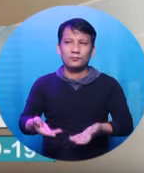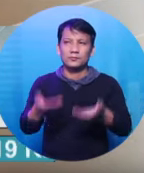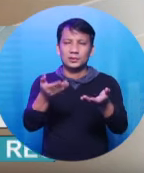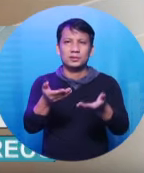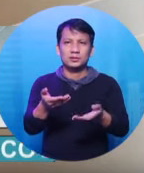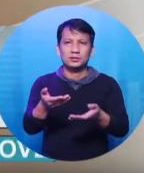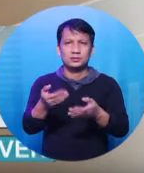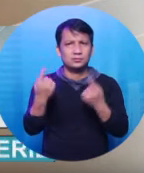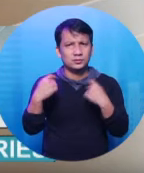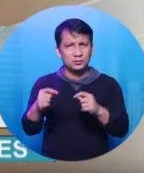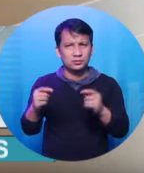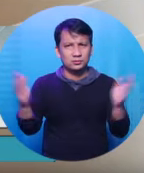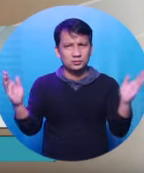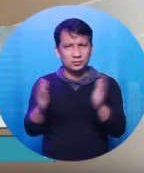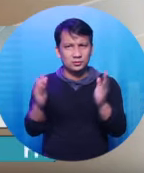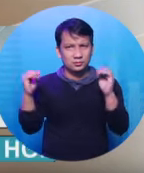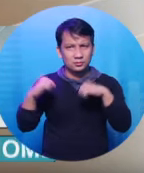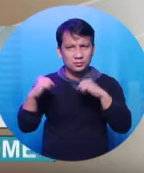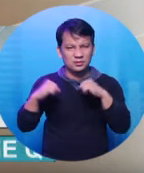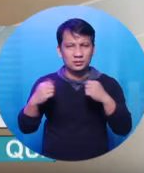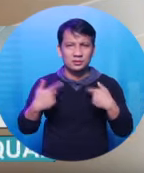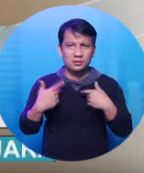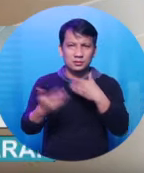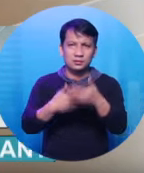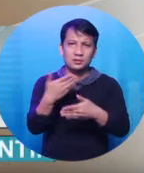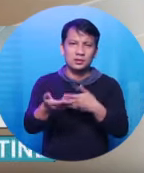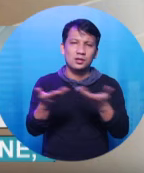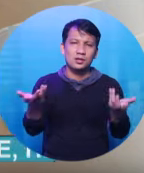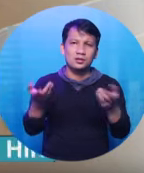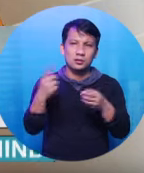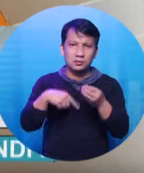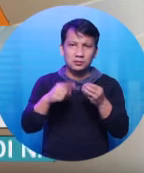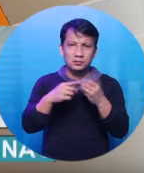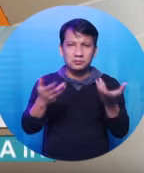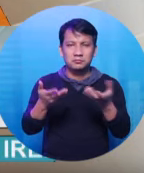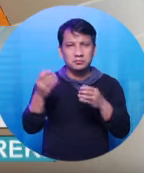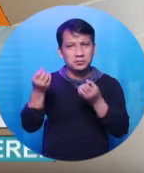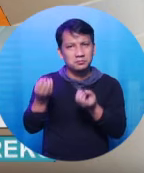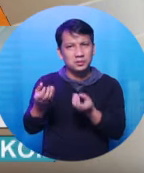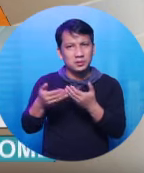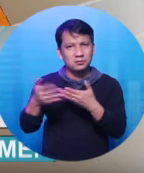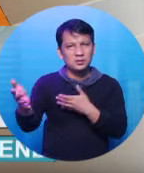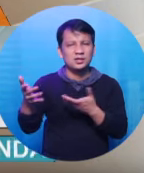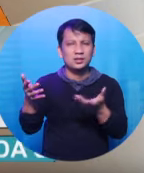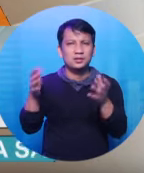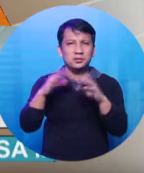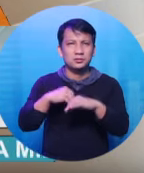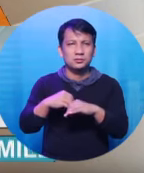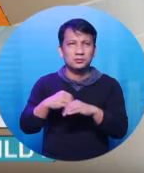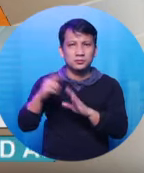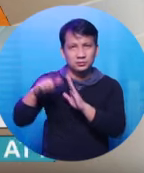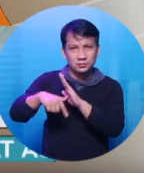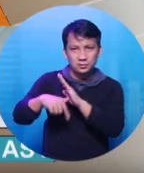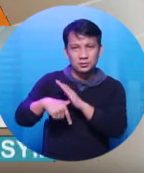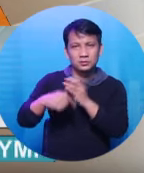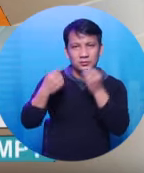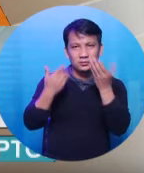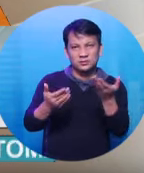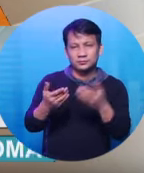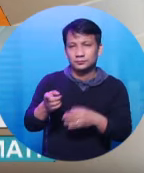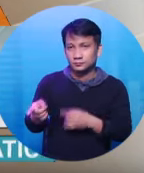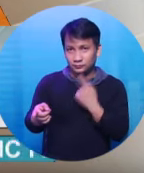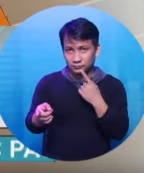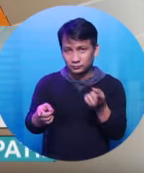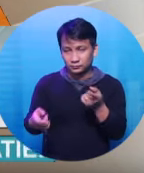susubukan naman kayo ng korte ng pag-ayusin. At meron pa naman yung adjudication. And then meron pa naman yung later on, kapag nakumbinsin niyo po